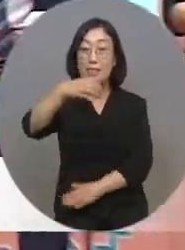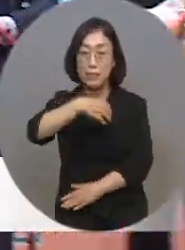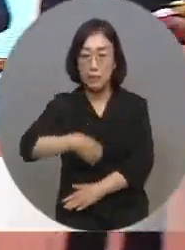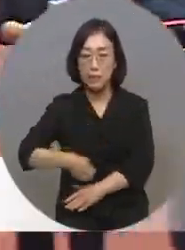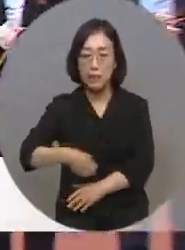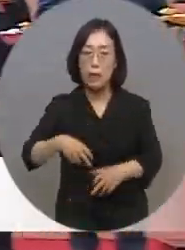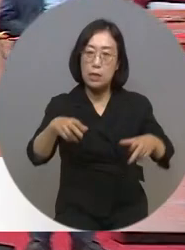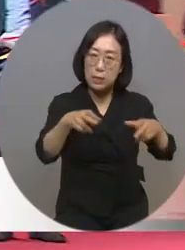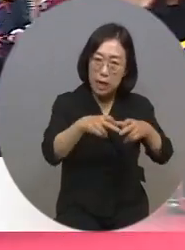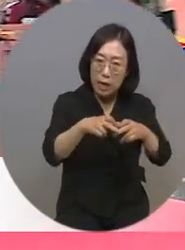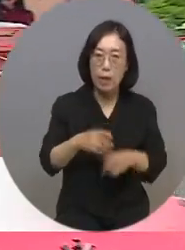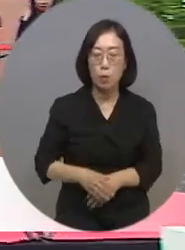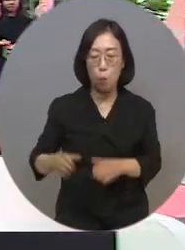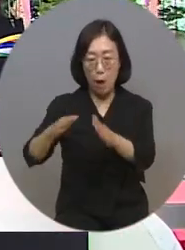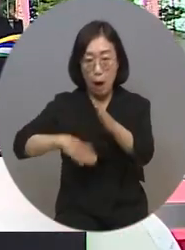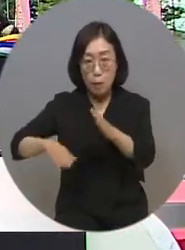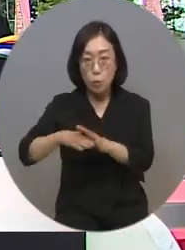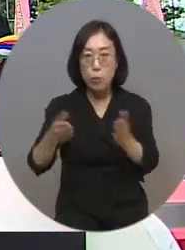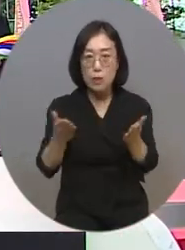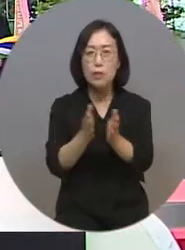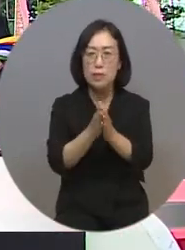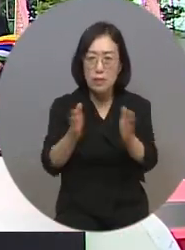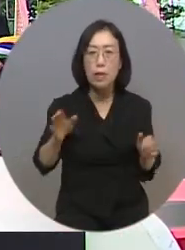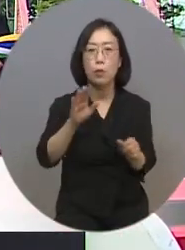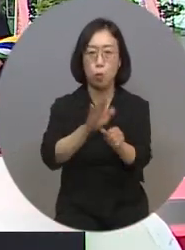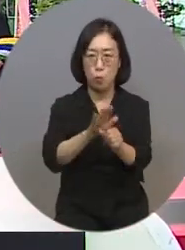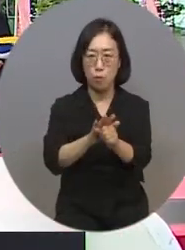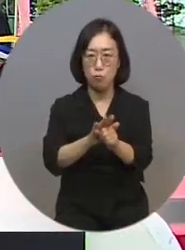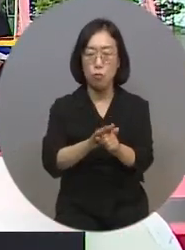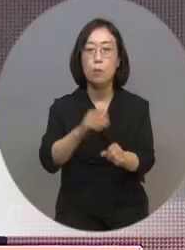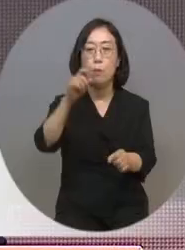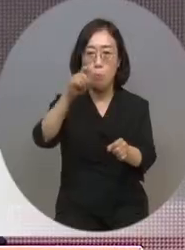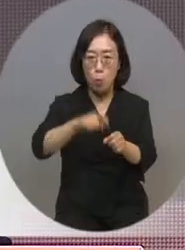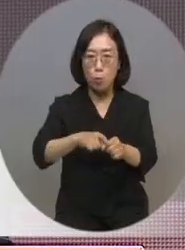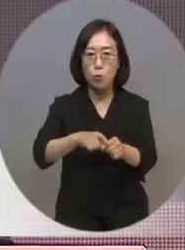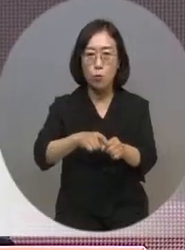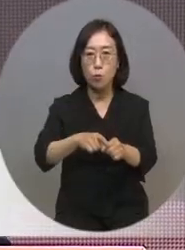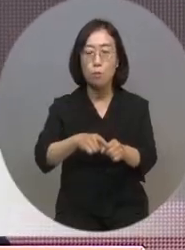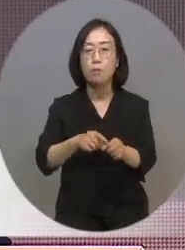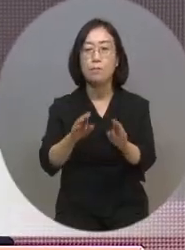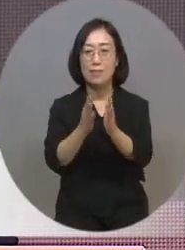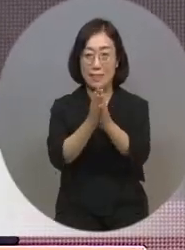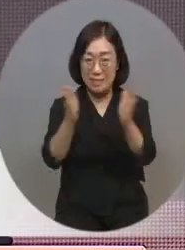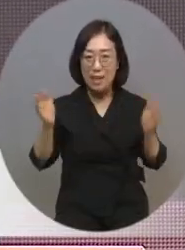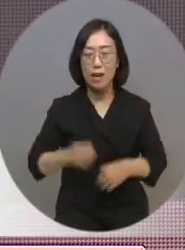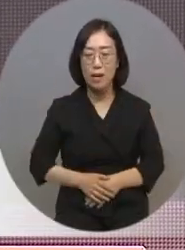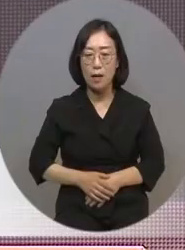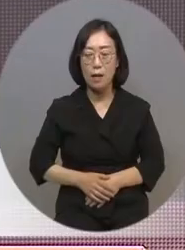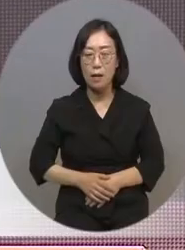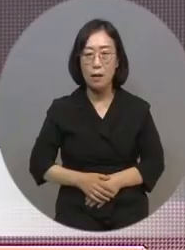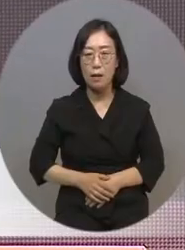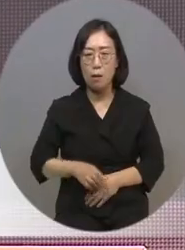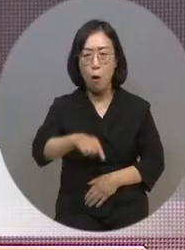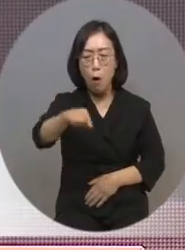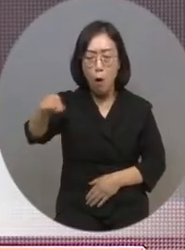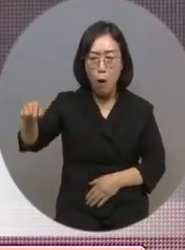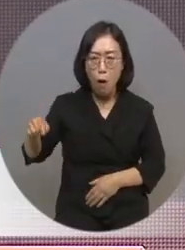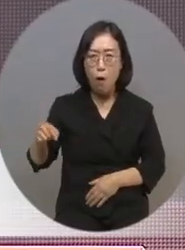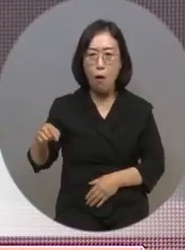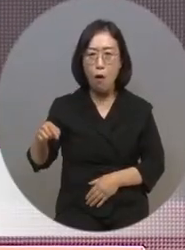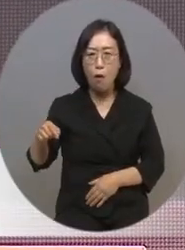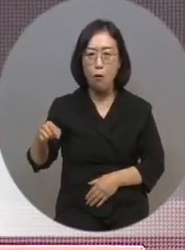당사자와 가족의 창업을 지원하기 위해 만든 특화사업장입니다. 우리 주변에서 여러 가지 다름으로